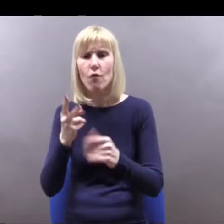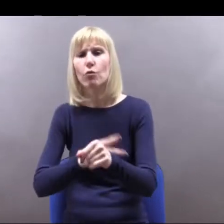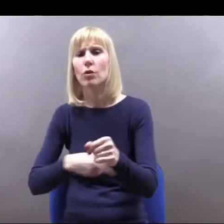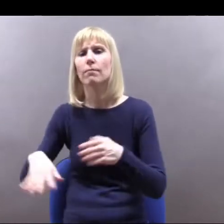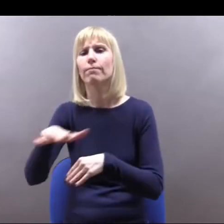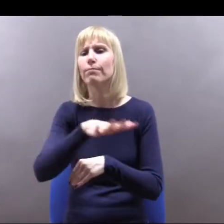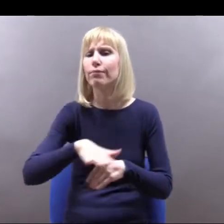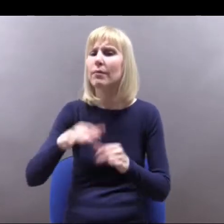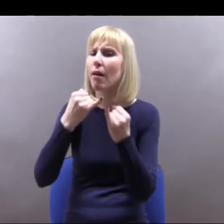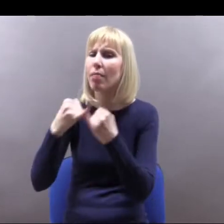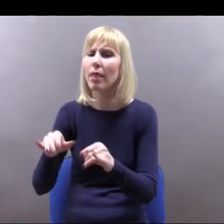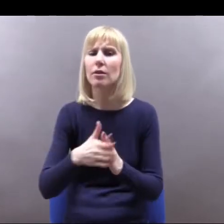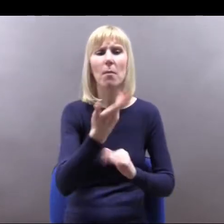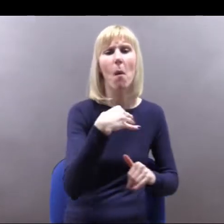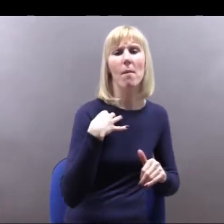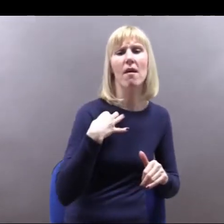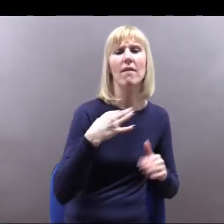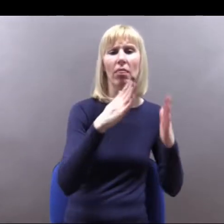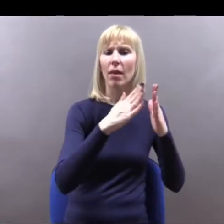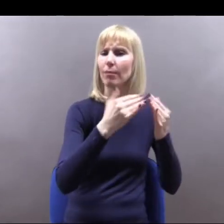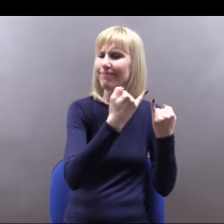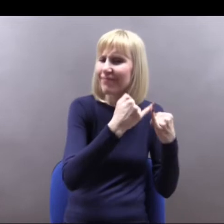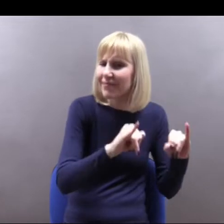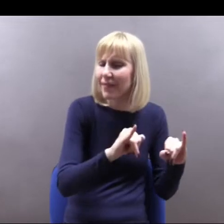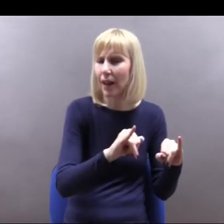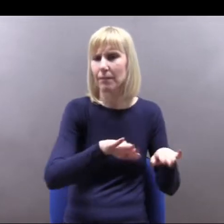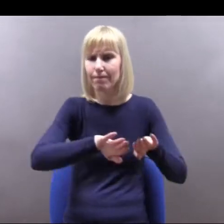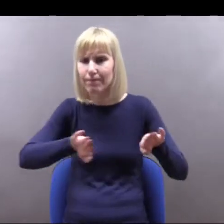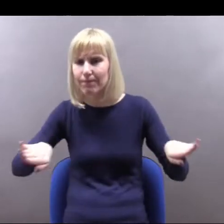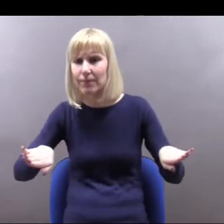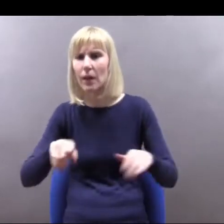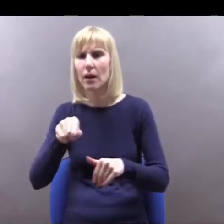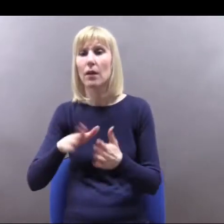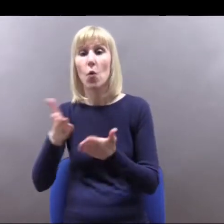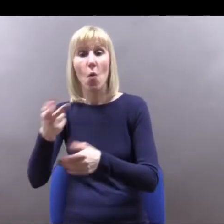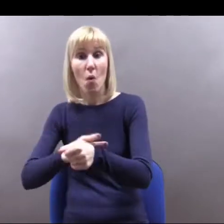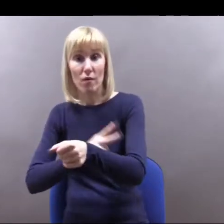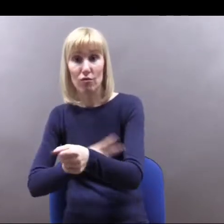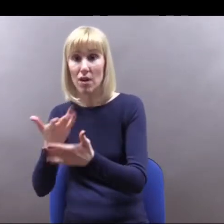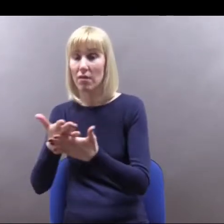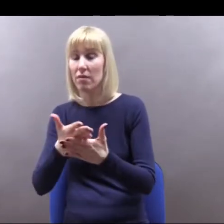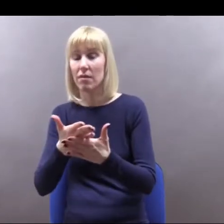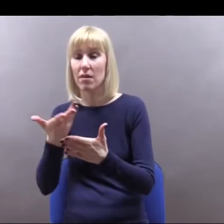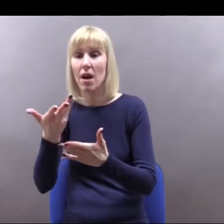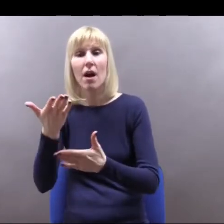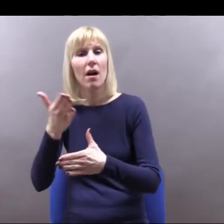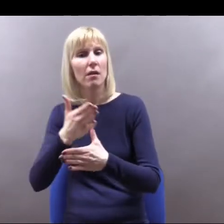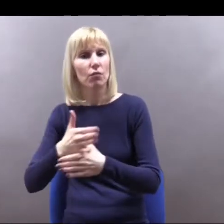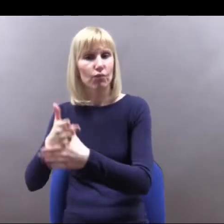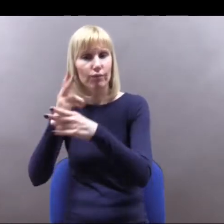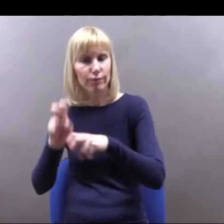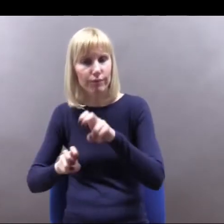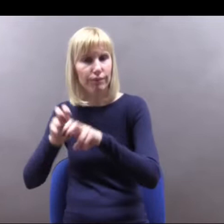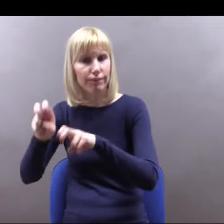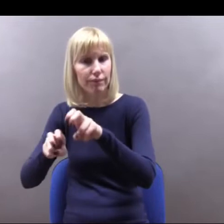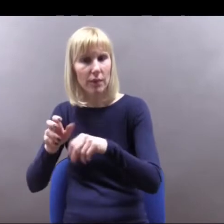dostępnej dla wszystkich, bo rozwiązania prywatne, no to jest zupełnie inna kwestia. Urzędy otrzymywały sam schodołaz.